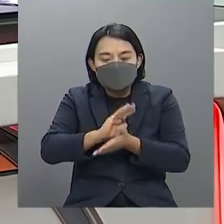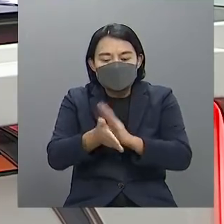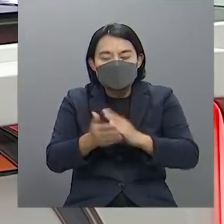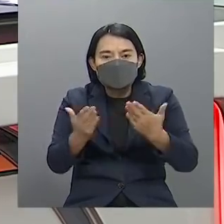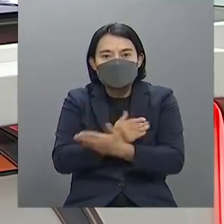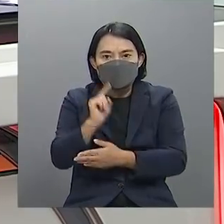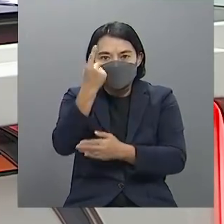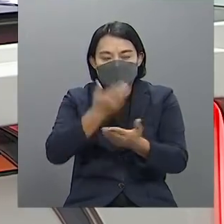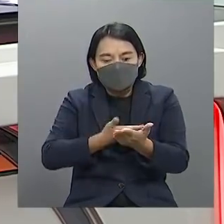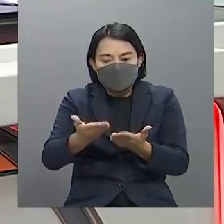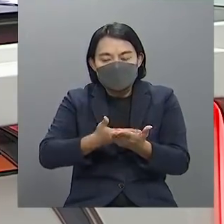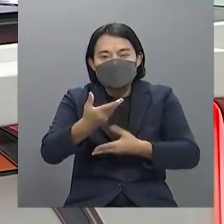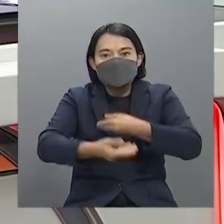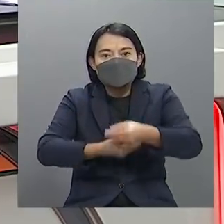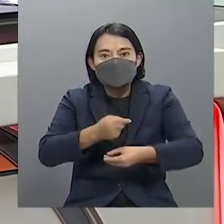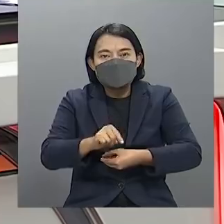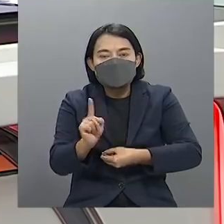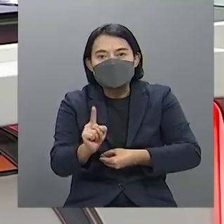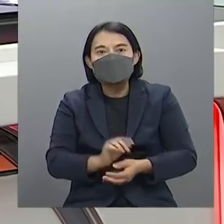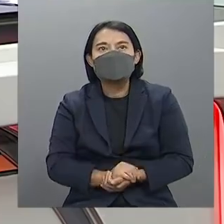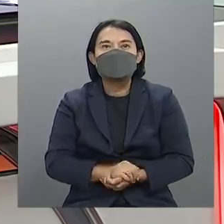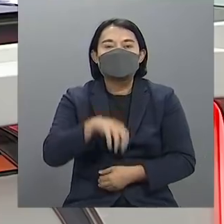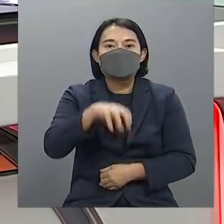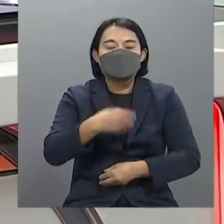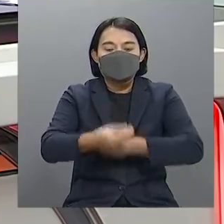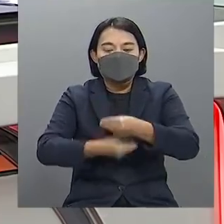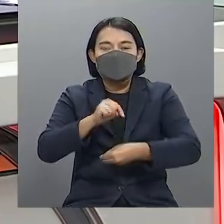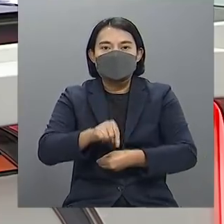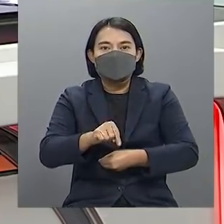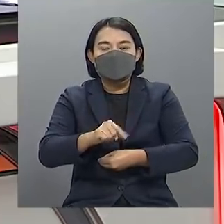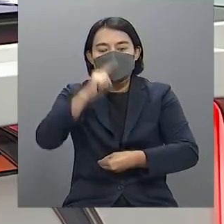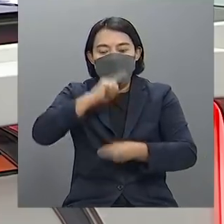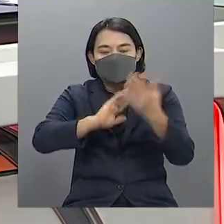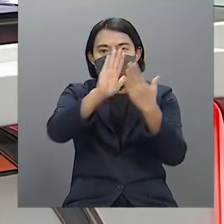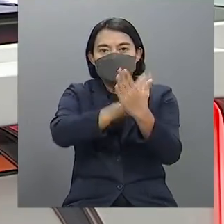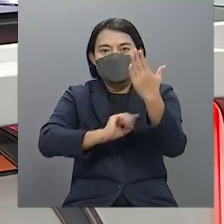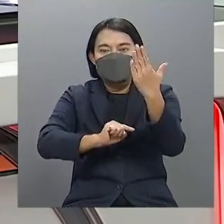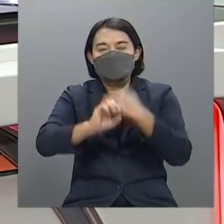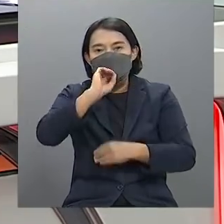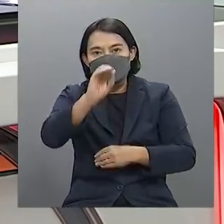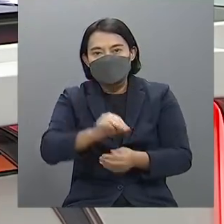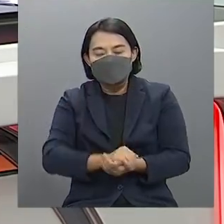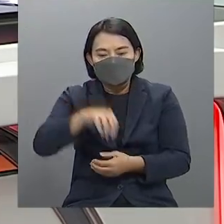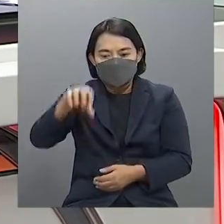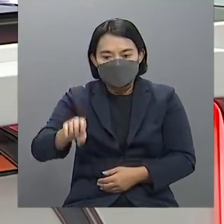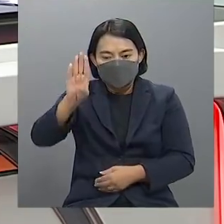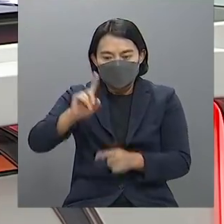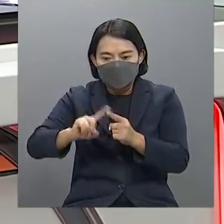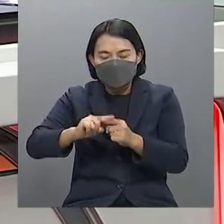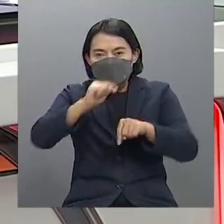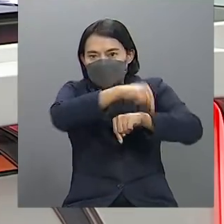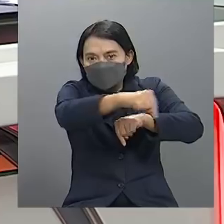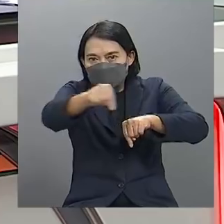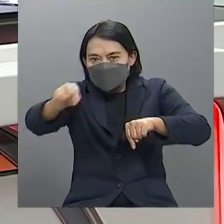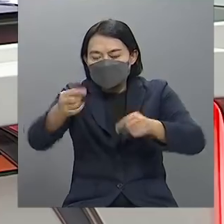ากน้อยแค่ไหนอย่างตอนนี้เนี่ยกรมการค้าภายในพยายามจะส่งสัญญาณไปยังผู้ประกอบการสินค้าในหลายรายการนะคะว่า